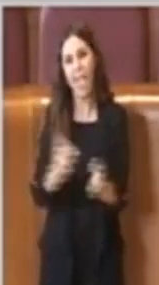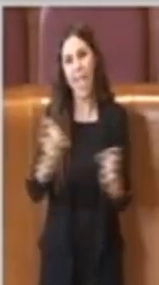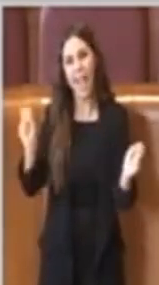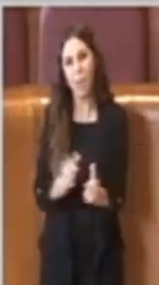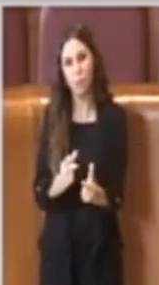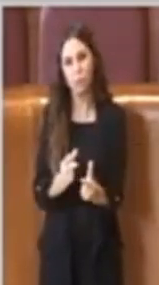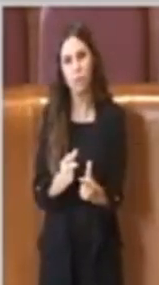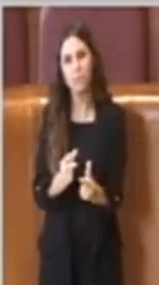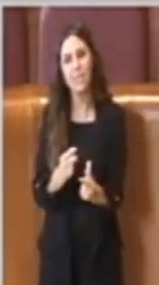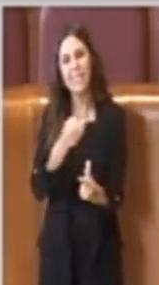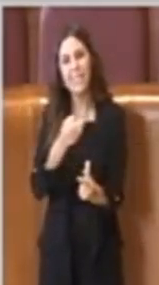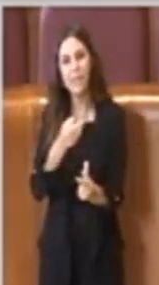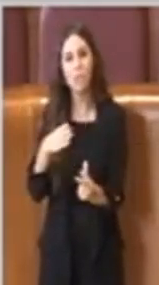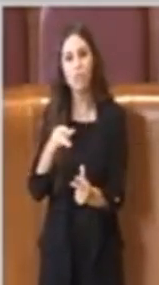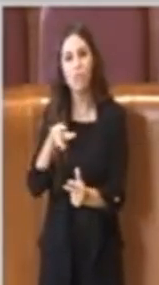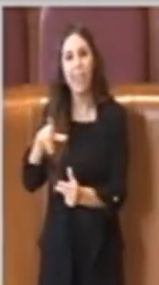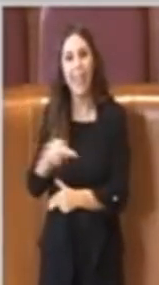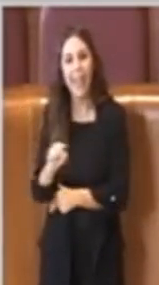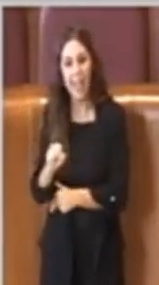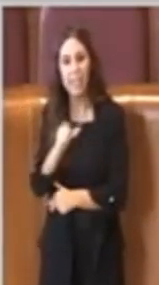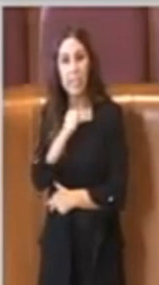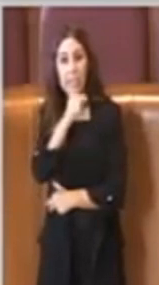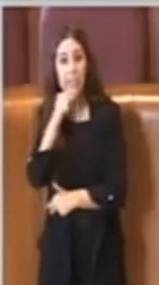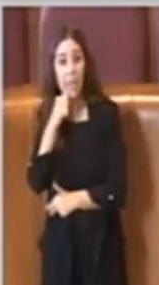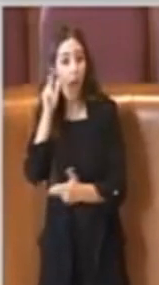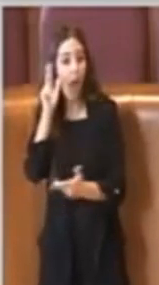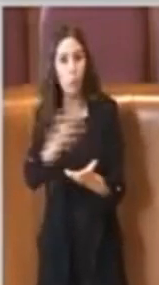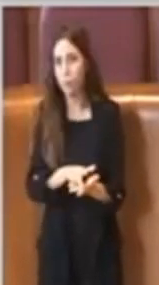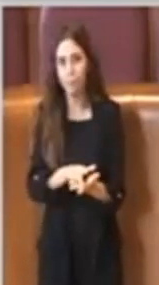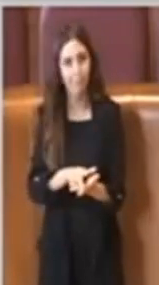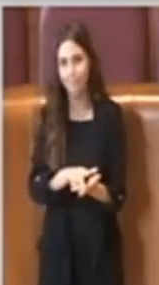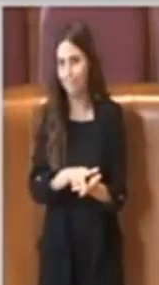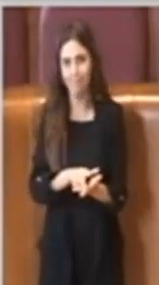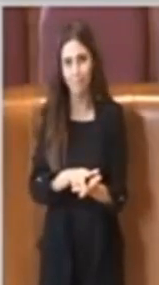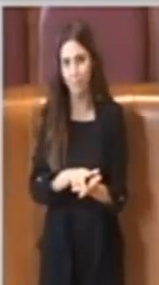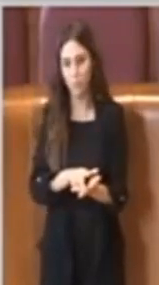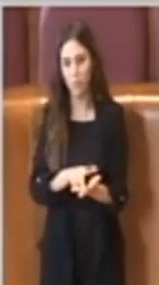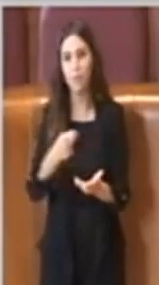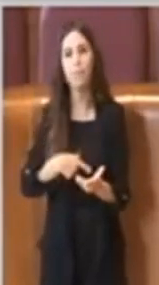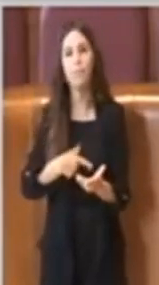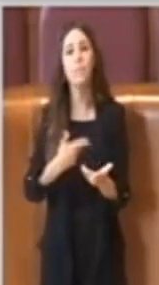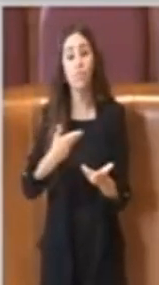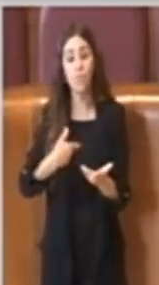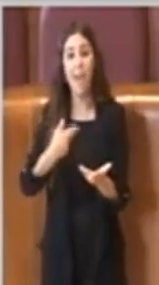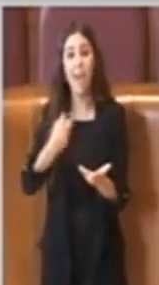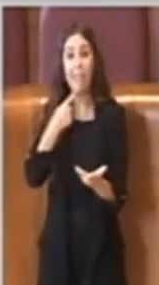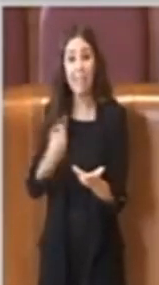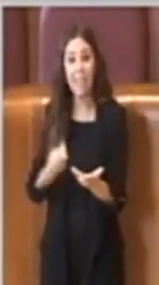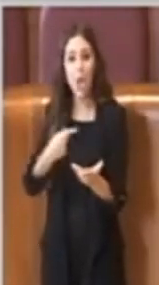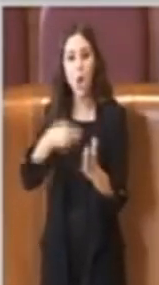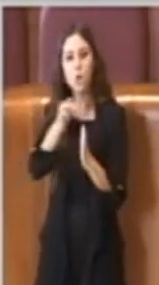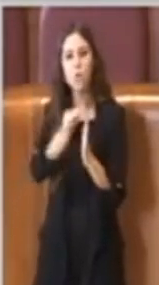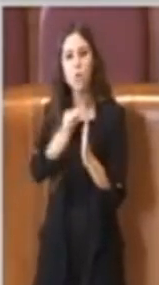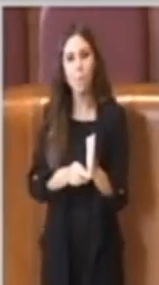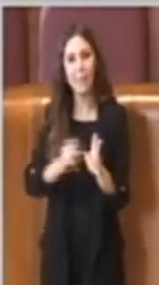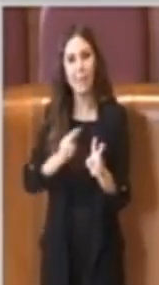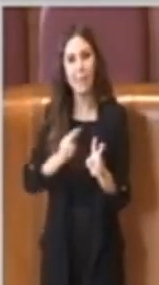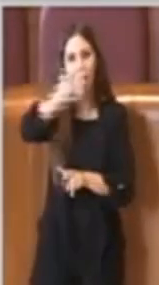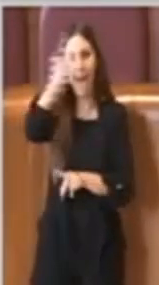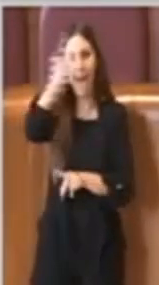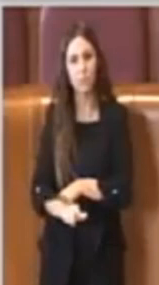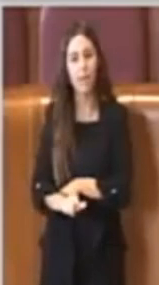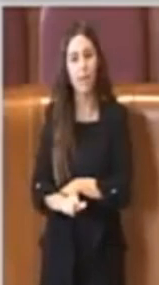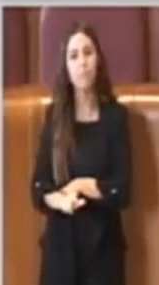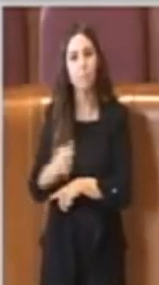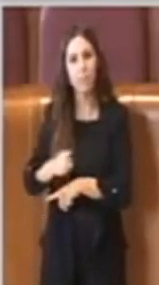appunto una cina che non necessita di autorizzazione come appunto stabilisce la normativa nazionale e